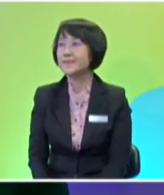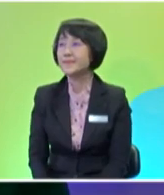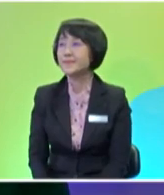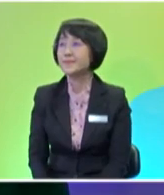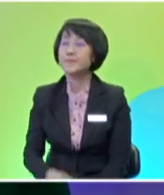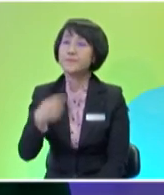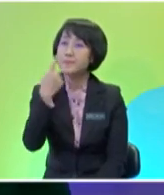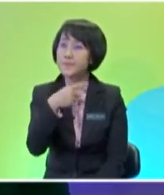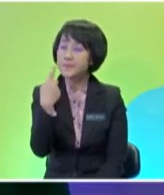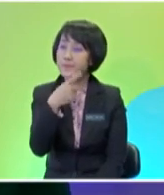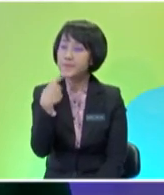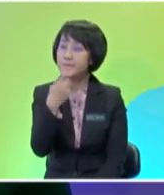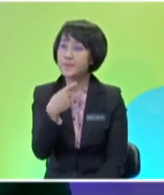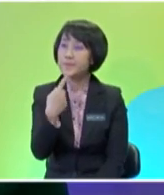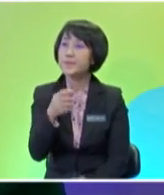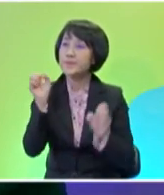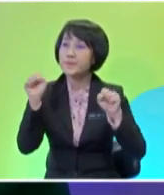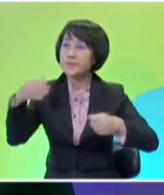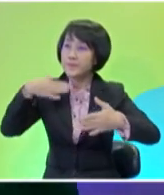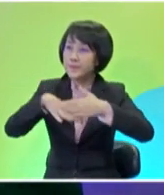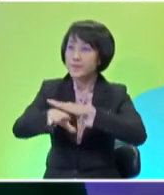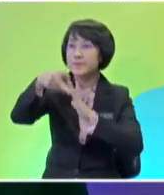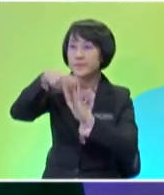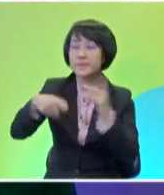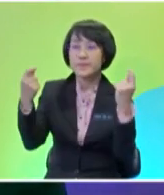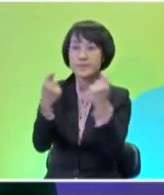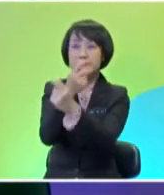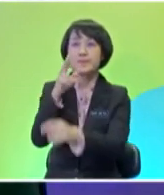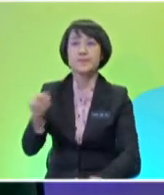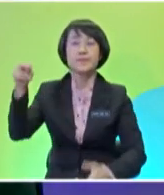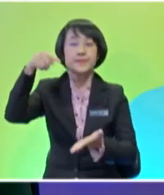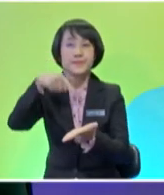yang boleh memasuki pertandingan ini